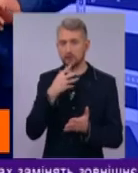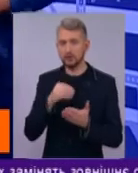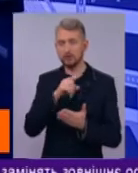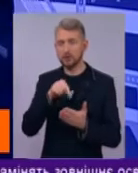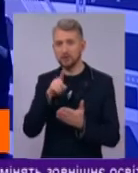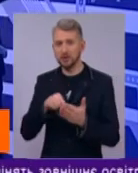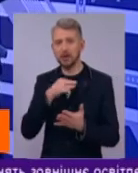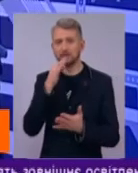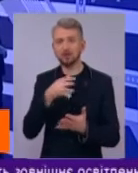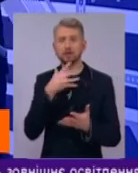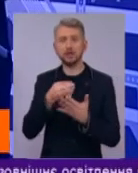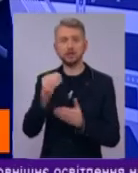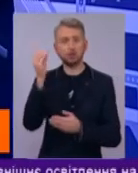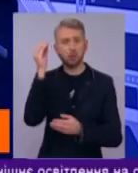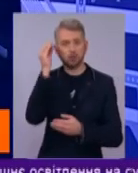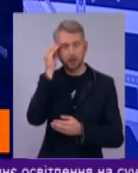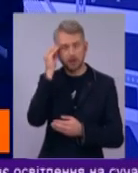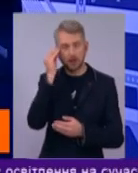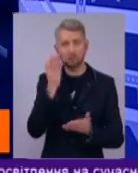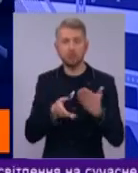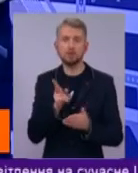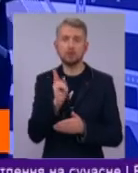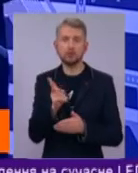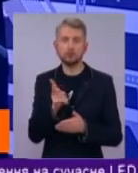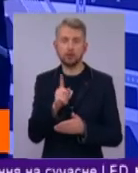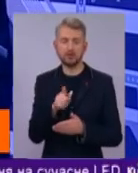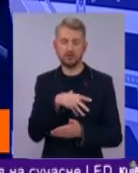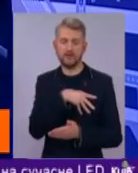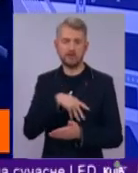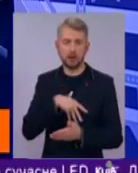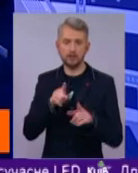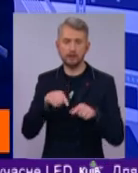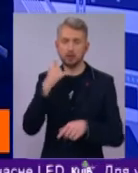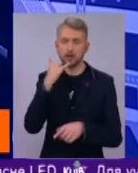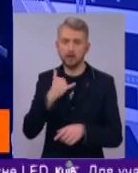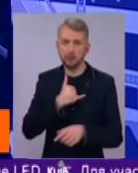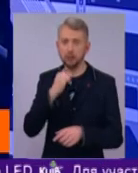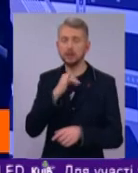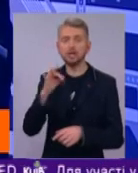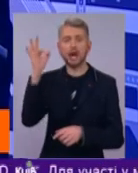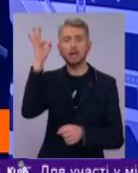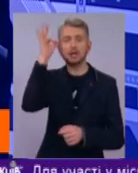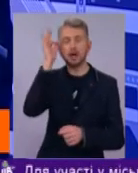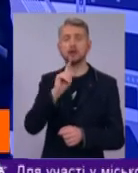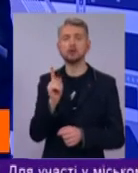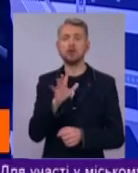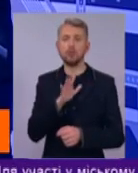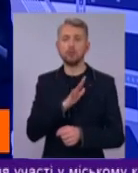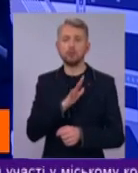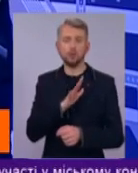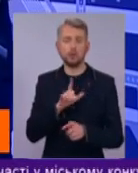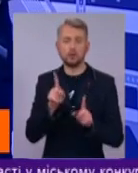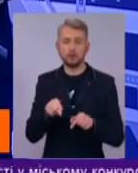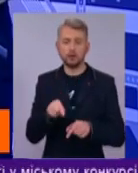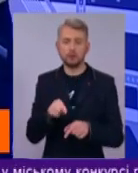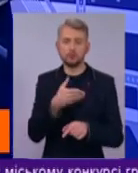запитання, висловити свої думки. Можливо, хтось з ветеранів також зателефонує і згадає, що було, теж